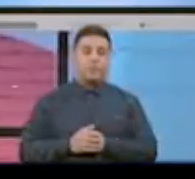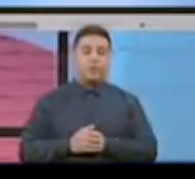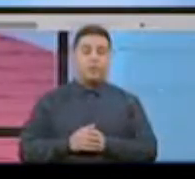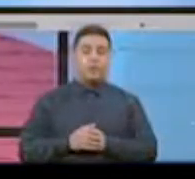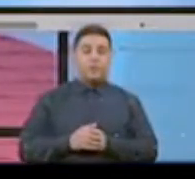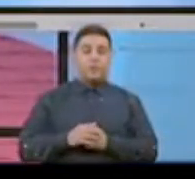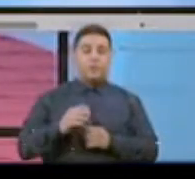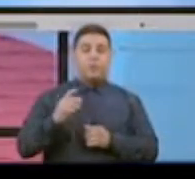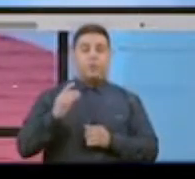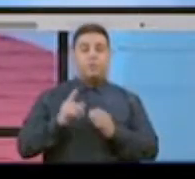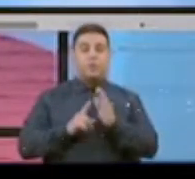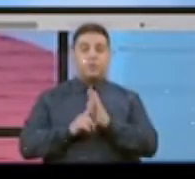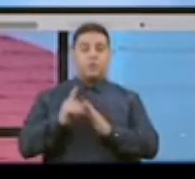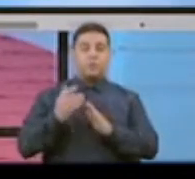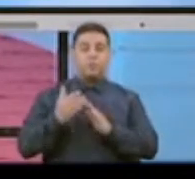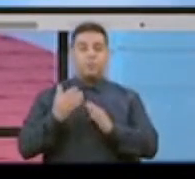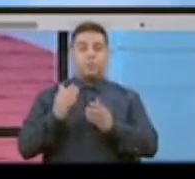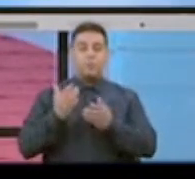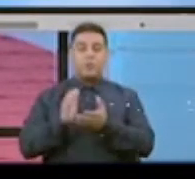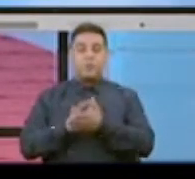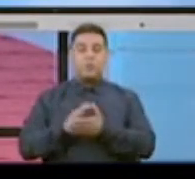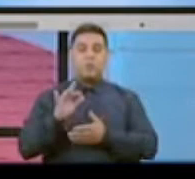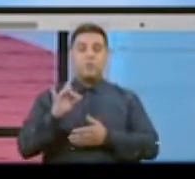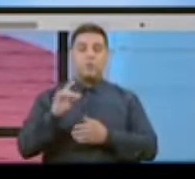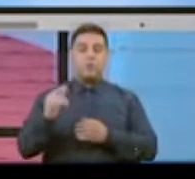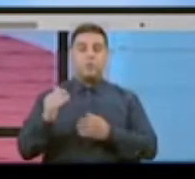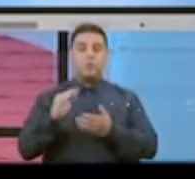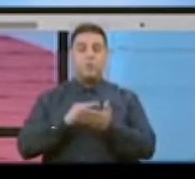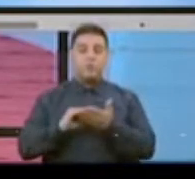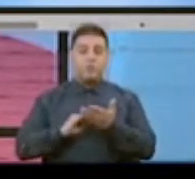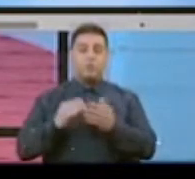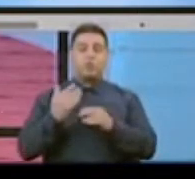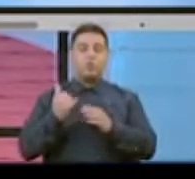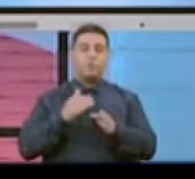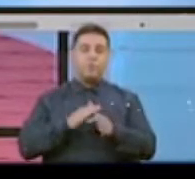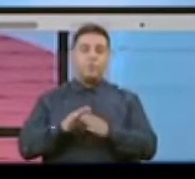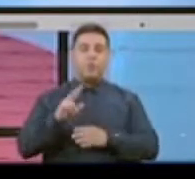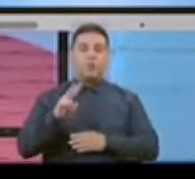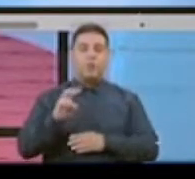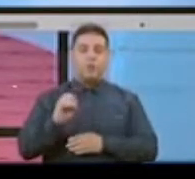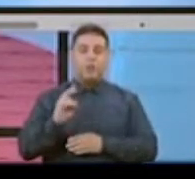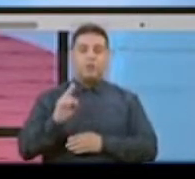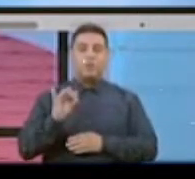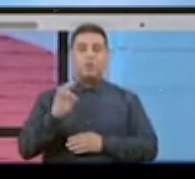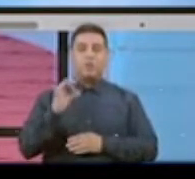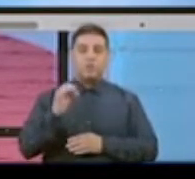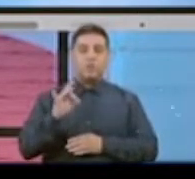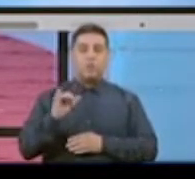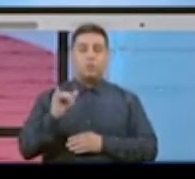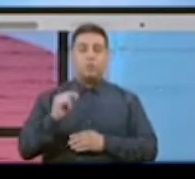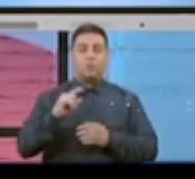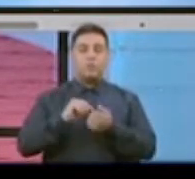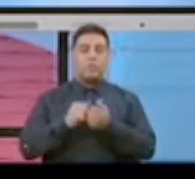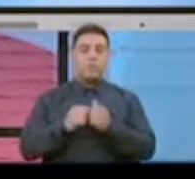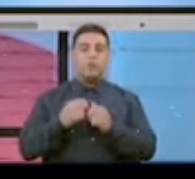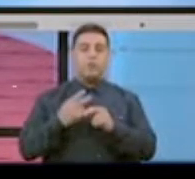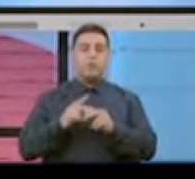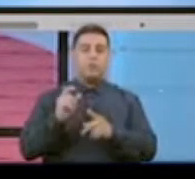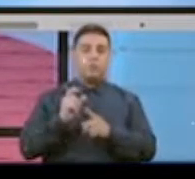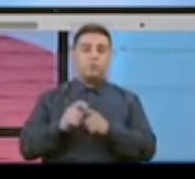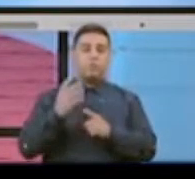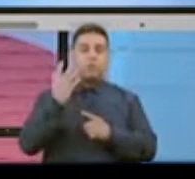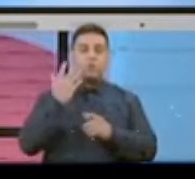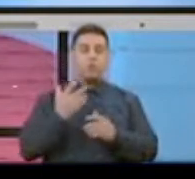Прежде чем познакомиться с произведением Раима Фархади, давайте выполним лексическую работу. Запомним значение тех слов,